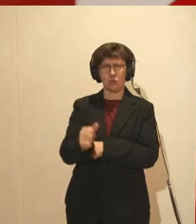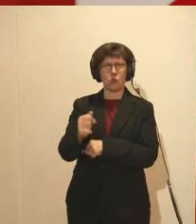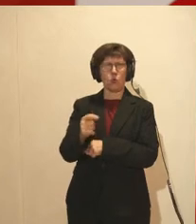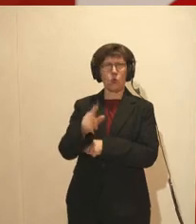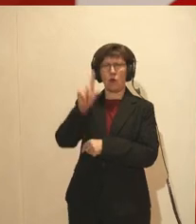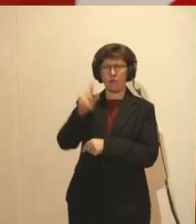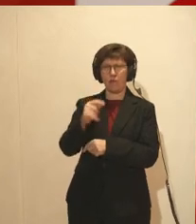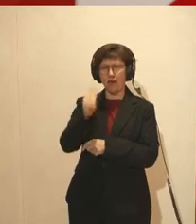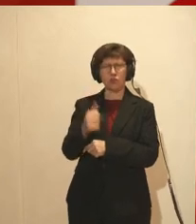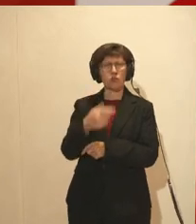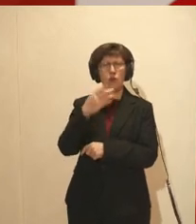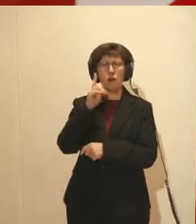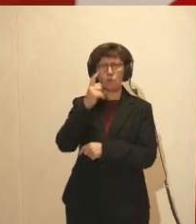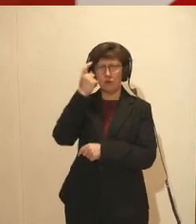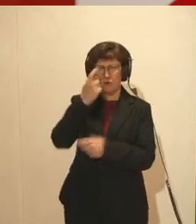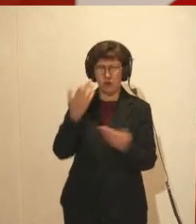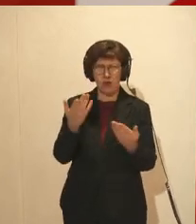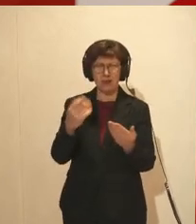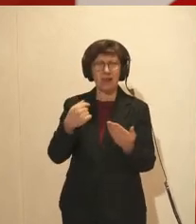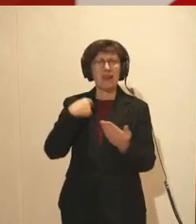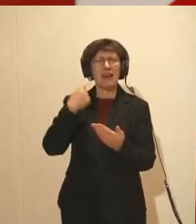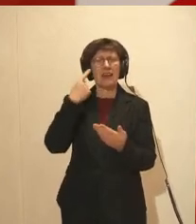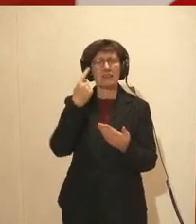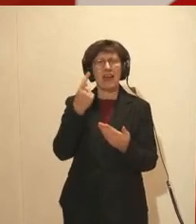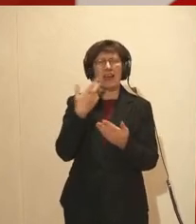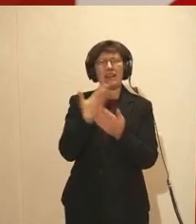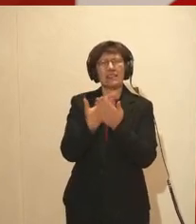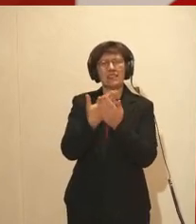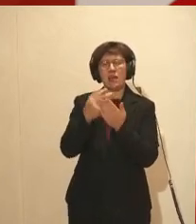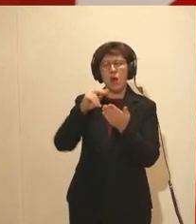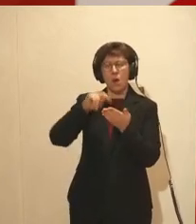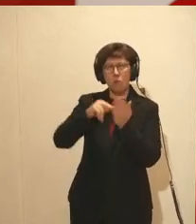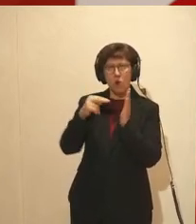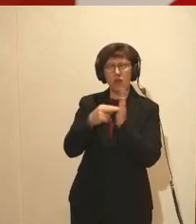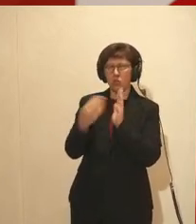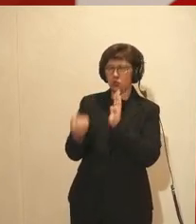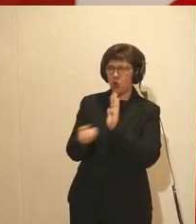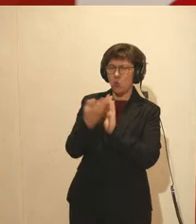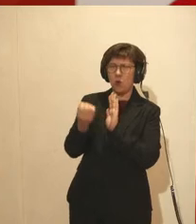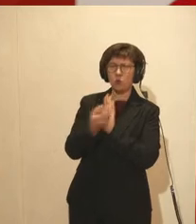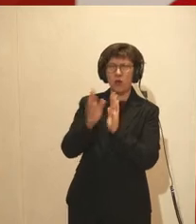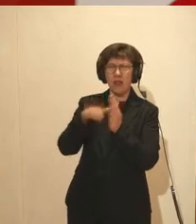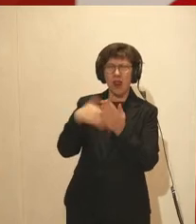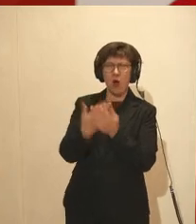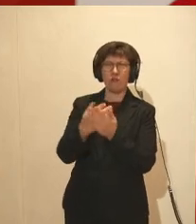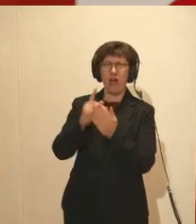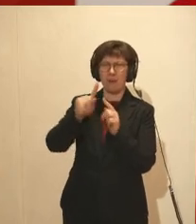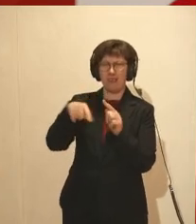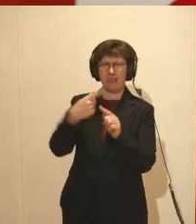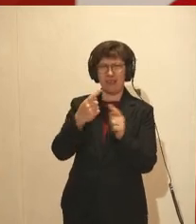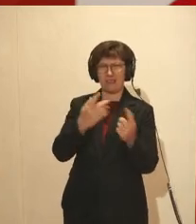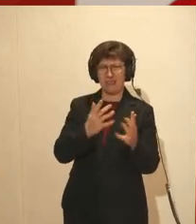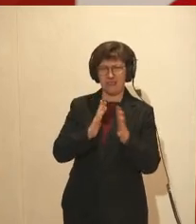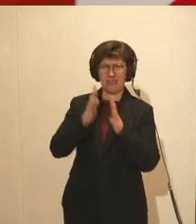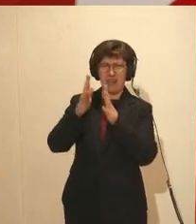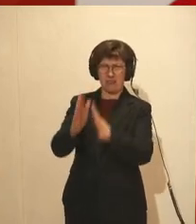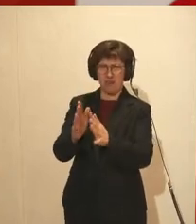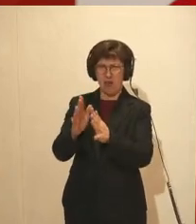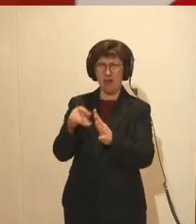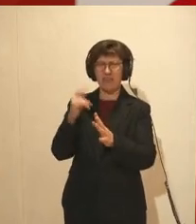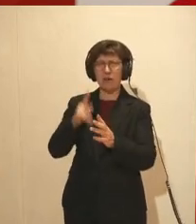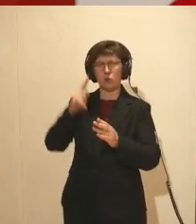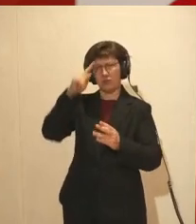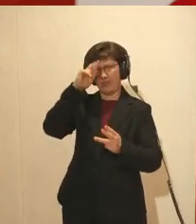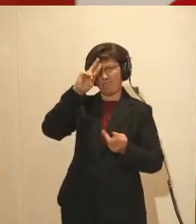sich ändern ich halte das für die große große politische und kulturelle aufgabe des nächsten jahrzehnts dass wir hier eine trendwende